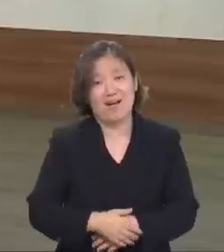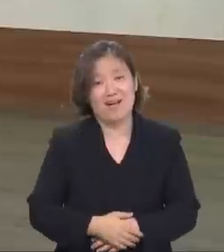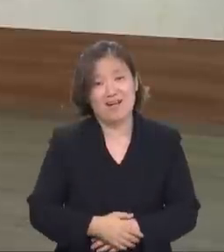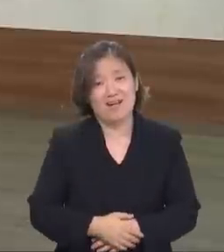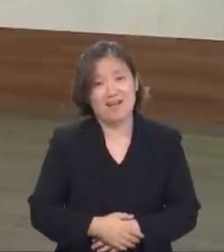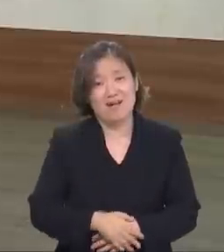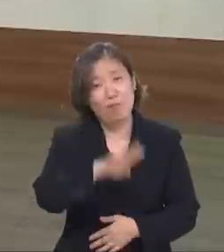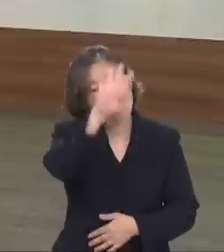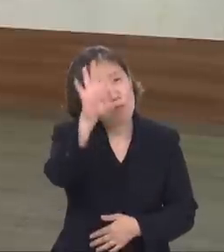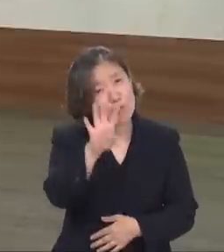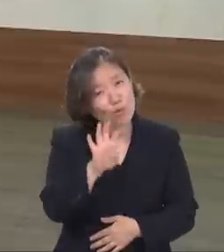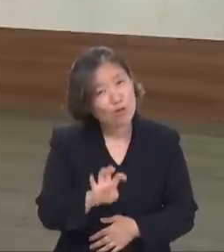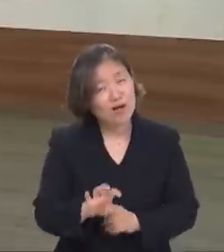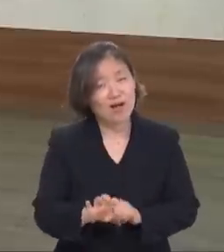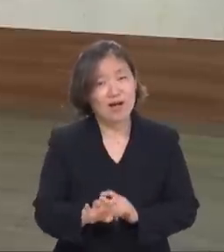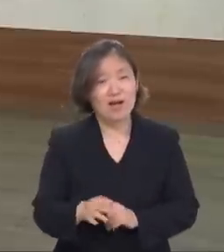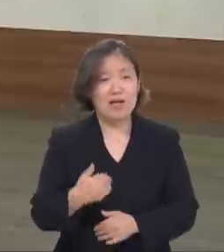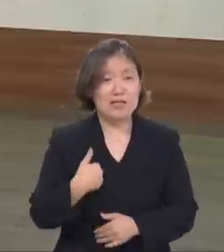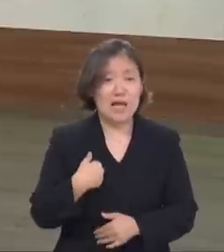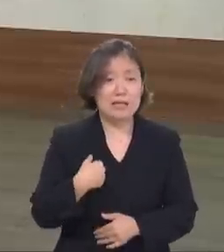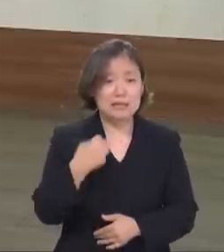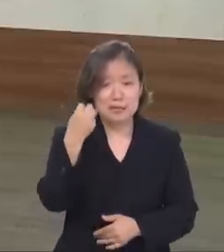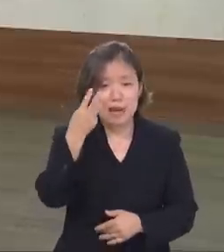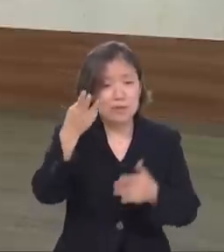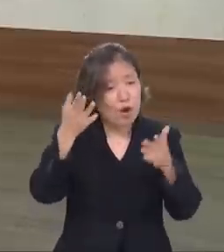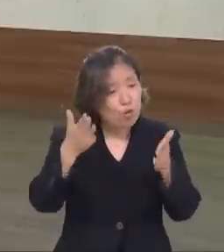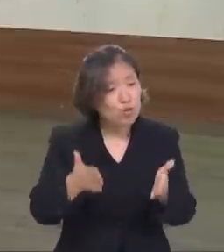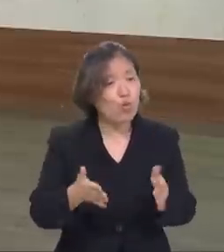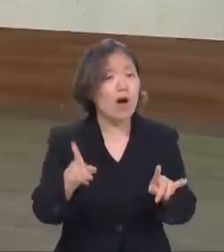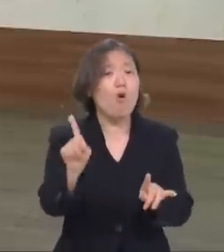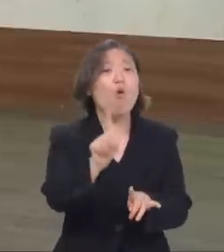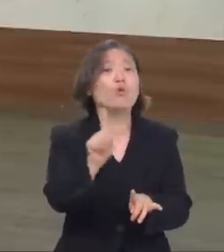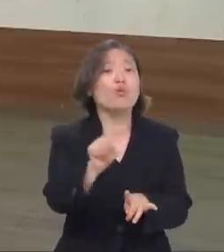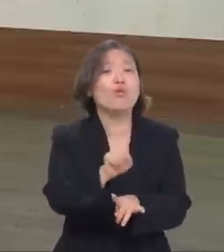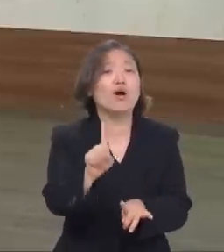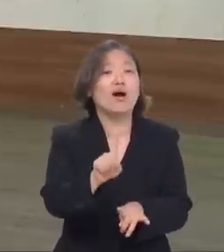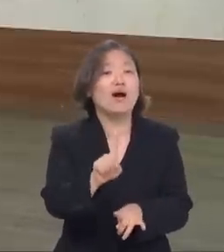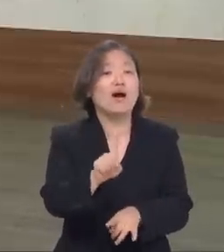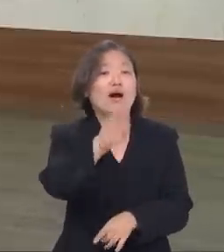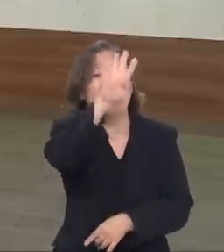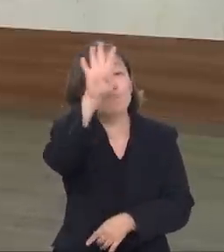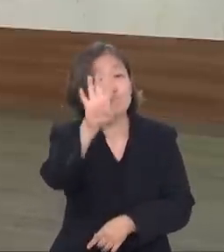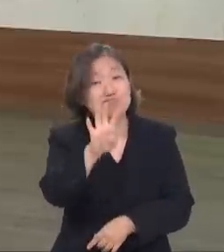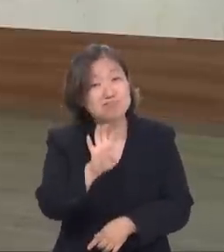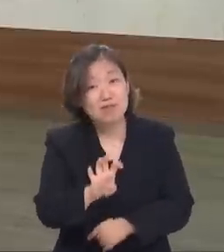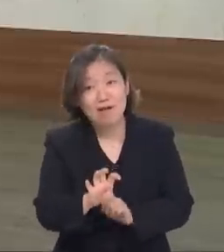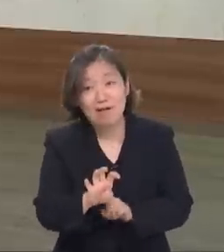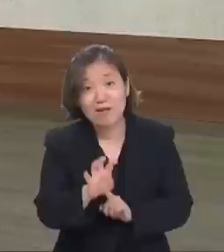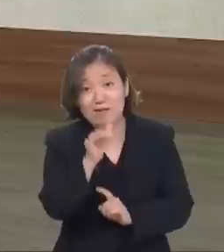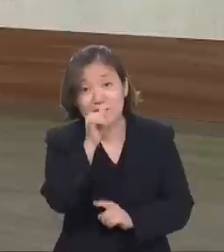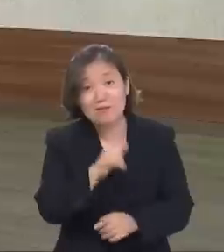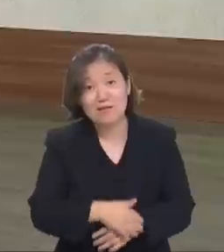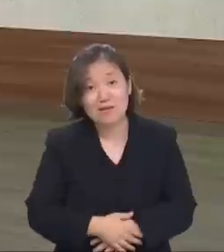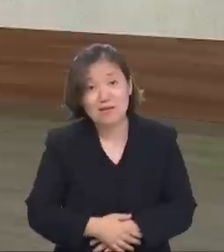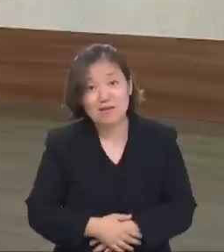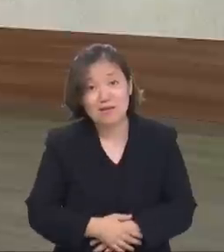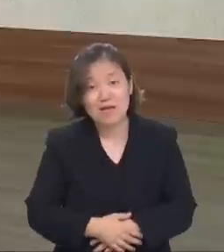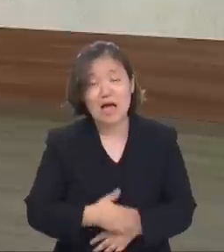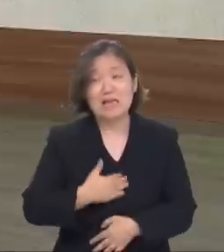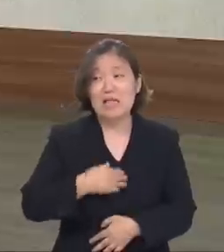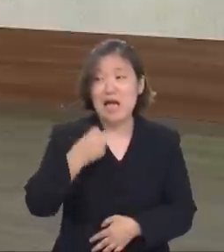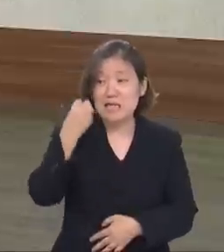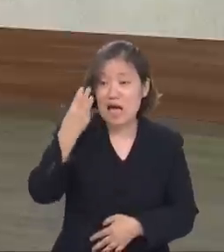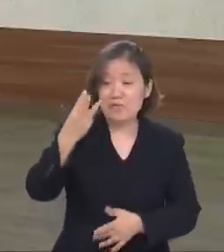3개월 동안 나는 과연 무엇을 하고 있을까 나는 그 남은 내 시한부 인생